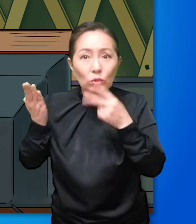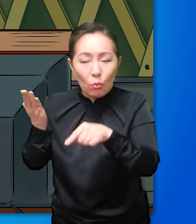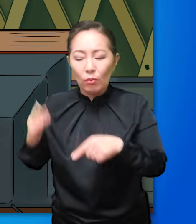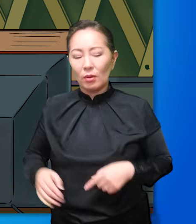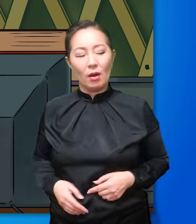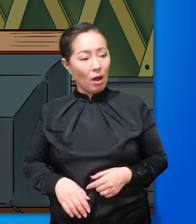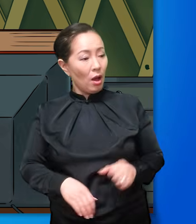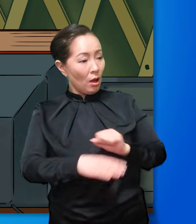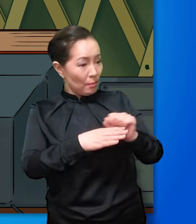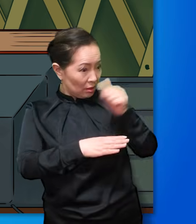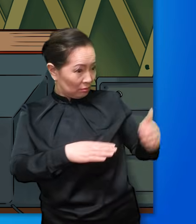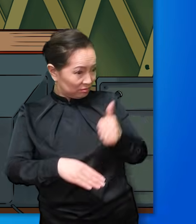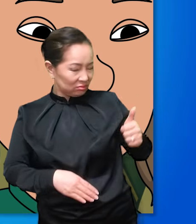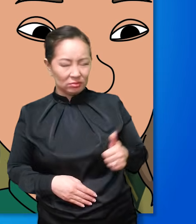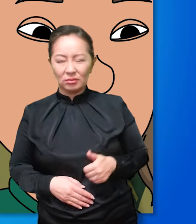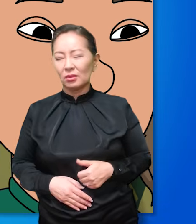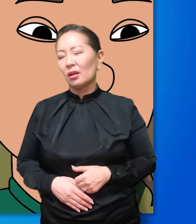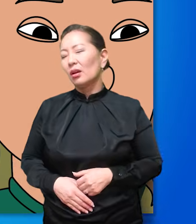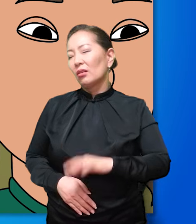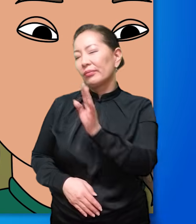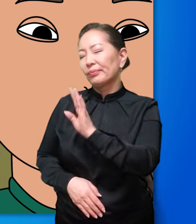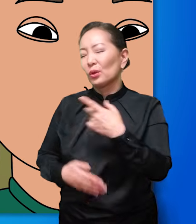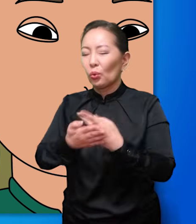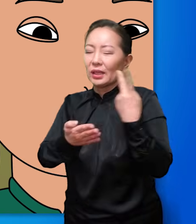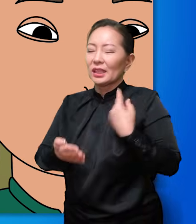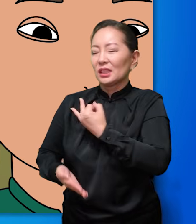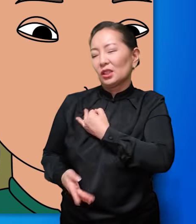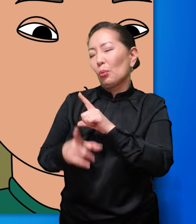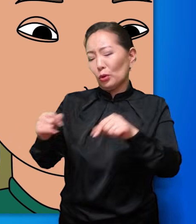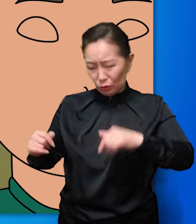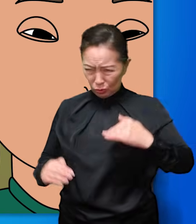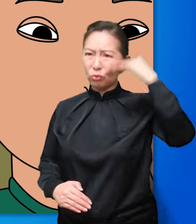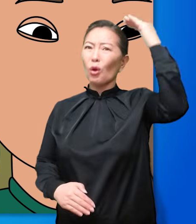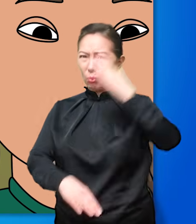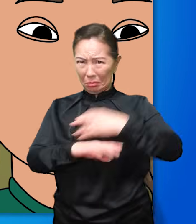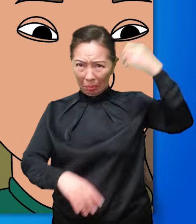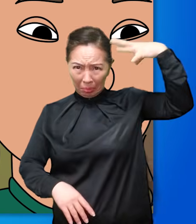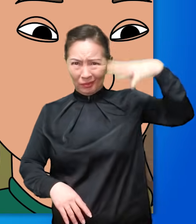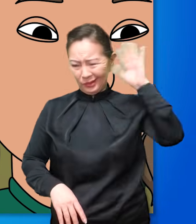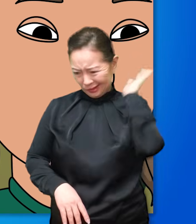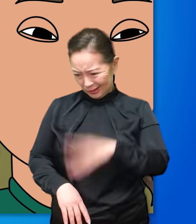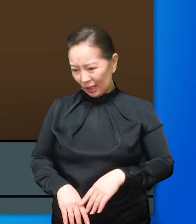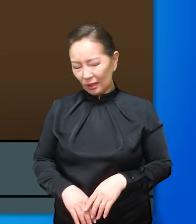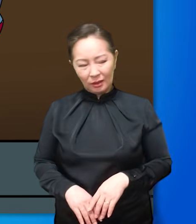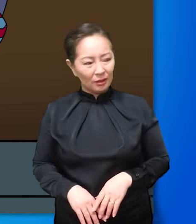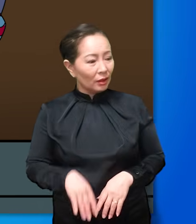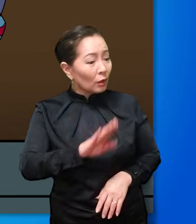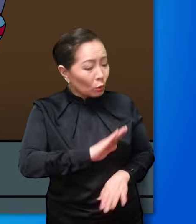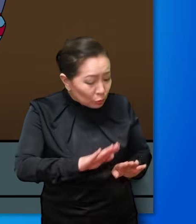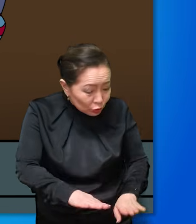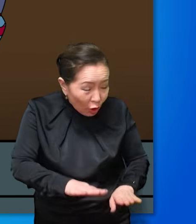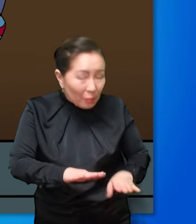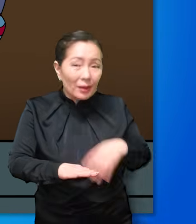За бэлэн үү манайхаа? Одоо үлгэд итгэхэ болио дөө. Хідүүлээ том болчихлоо шүү дээ. Яасан